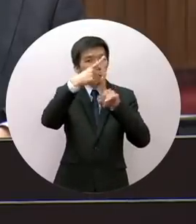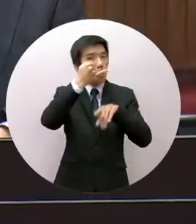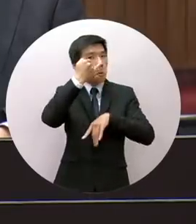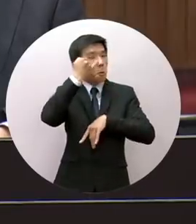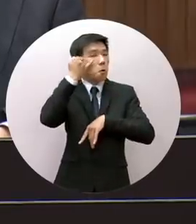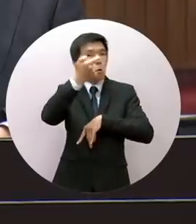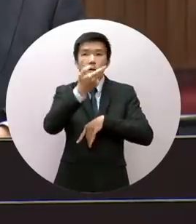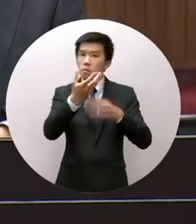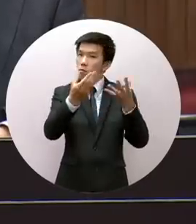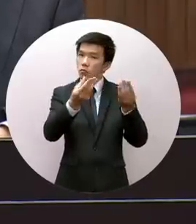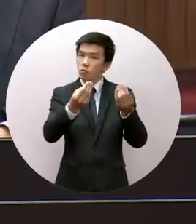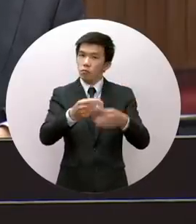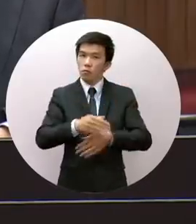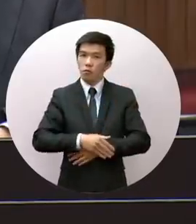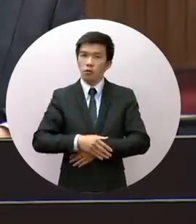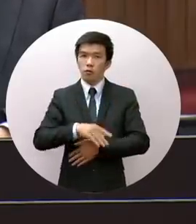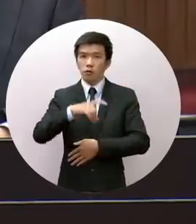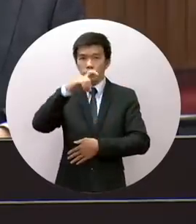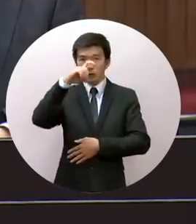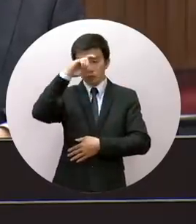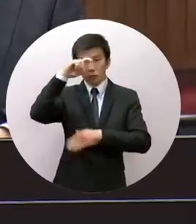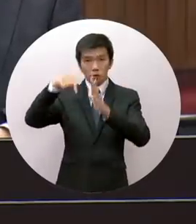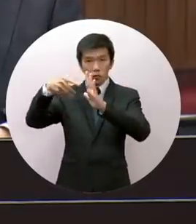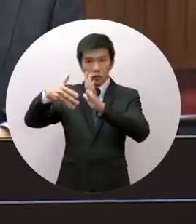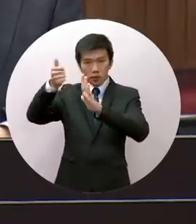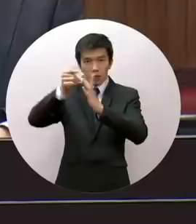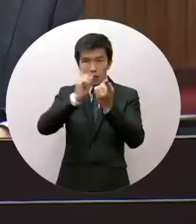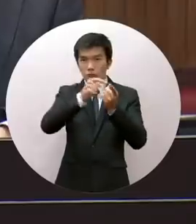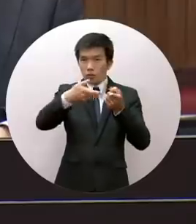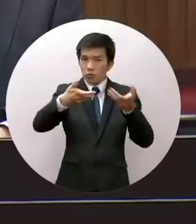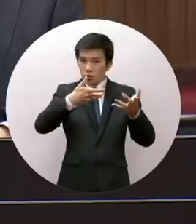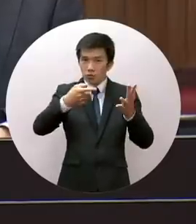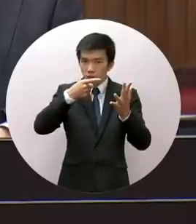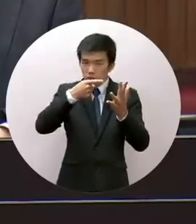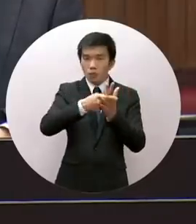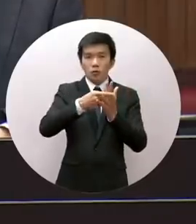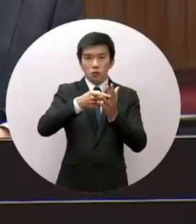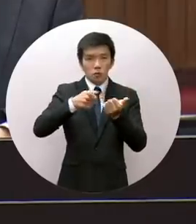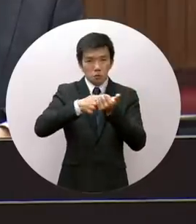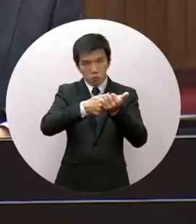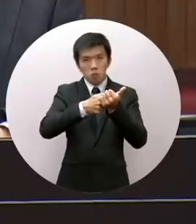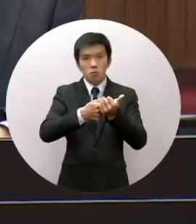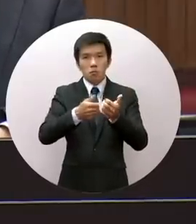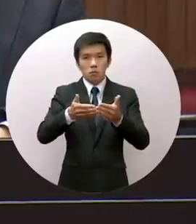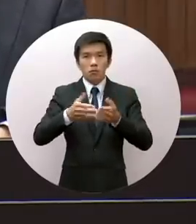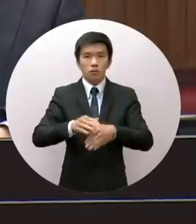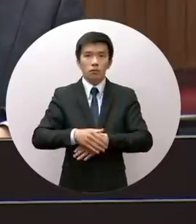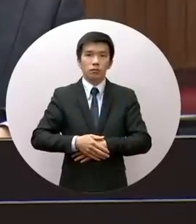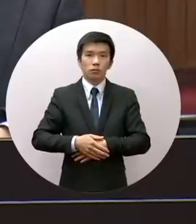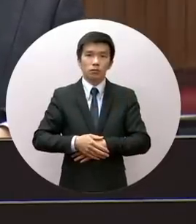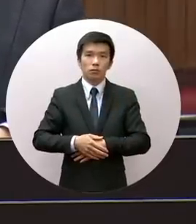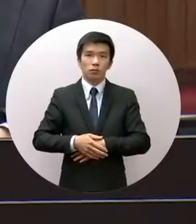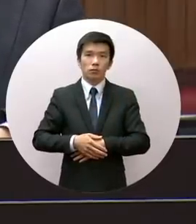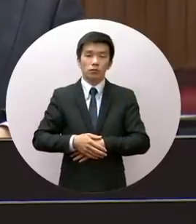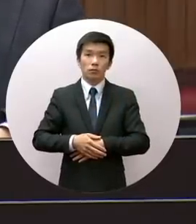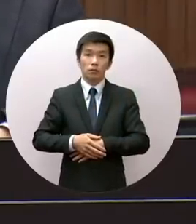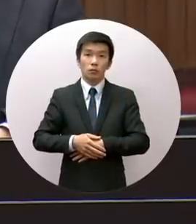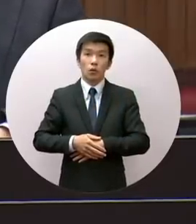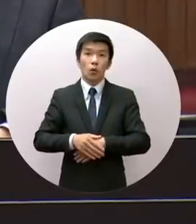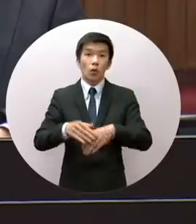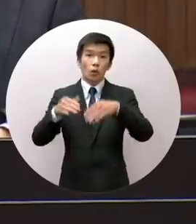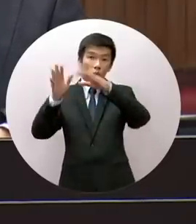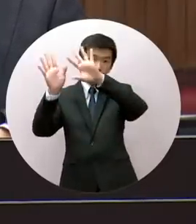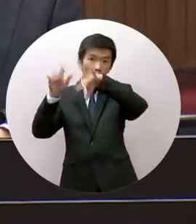所以希望院长能够彻底的了解一下。 好， 原因，因为风是疏